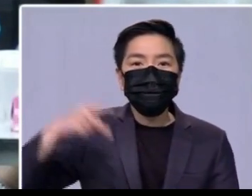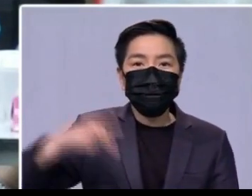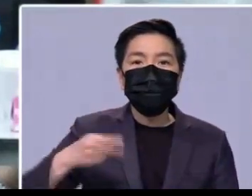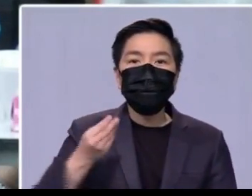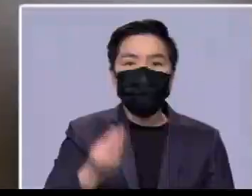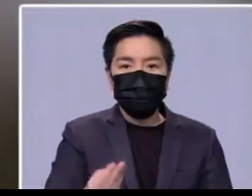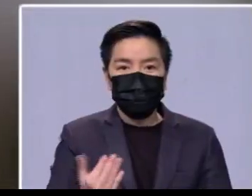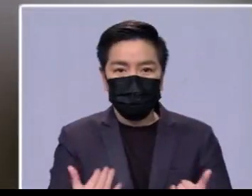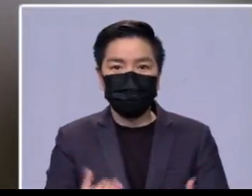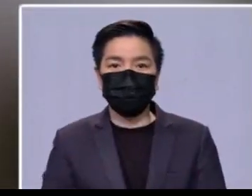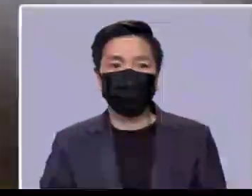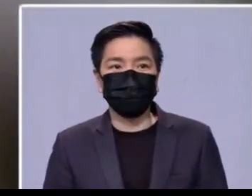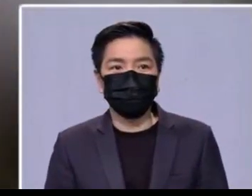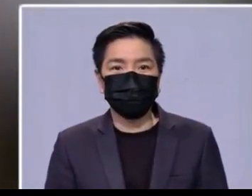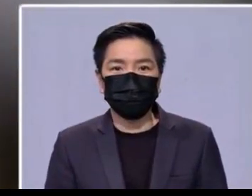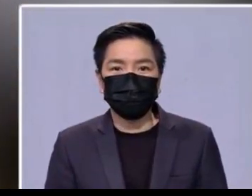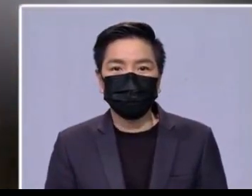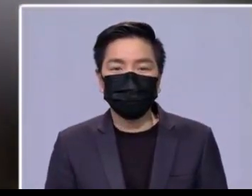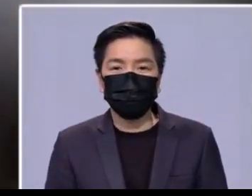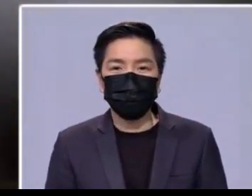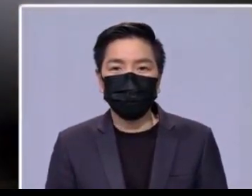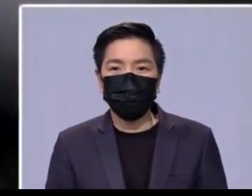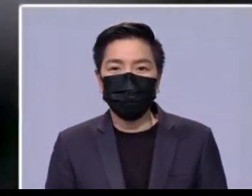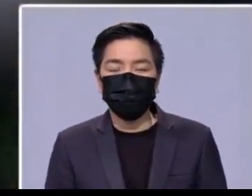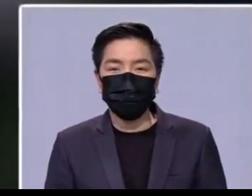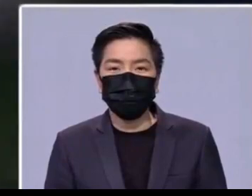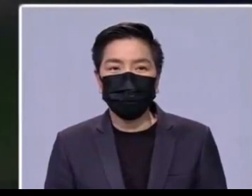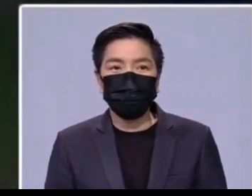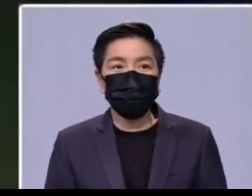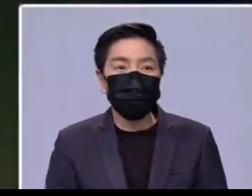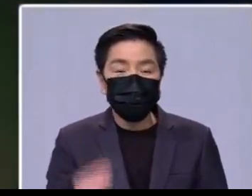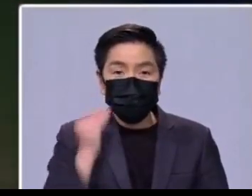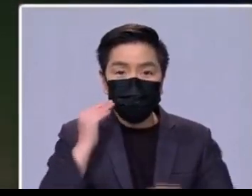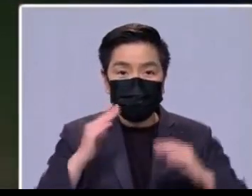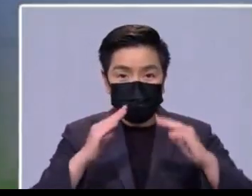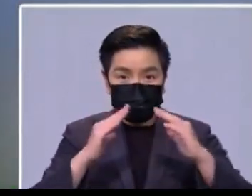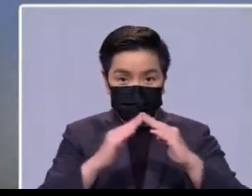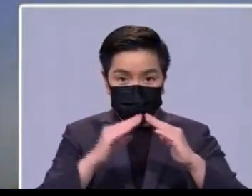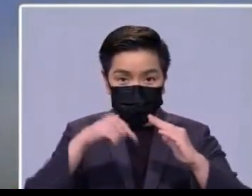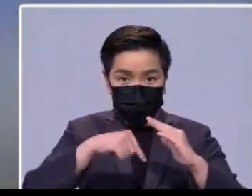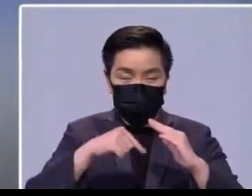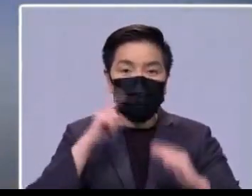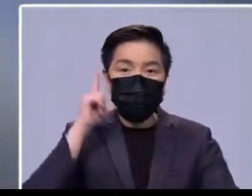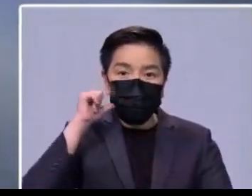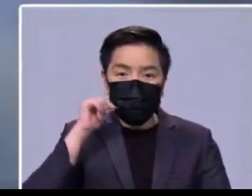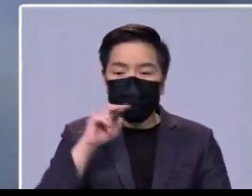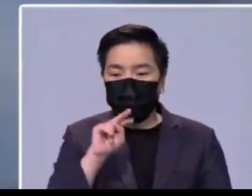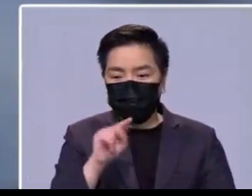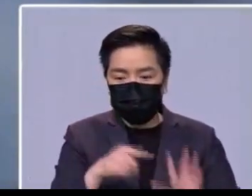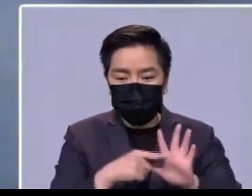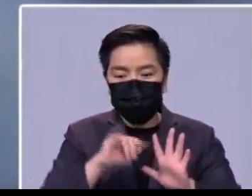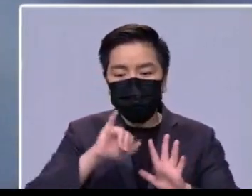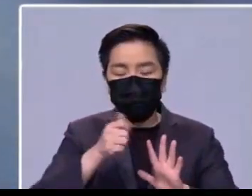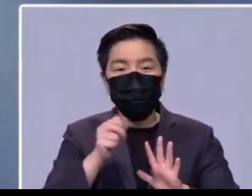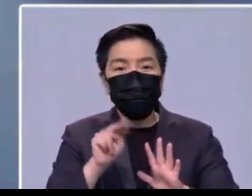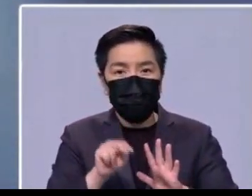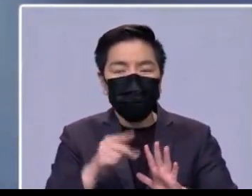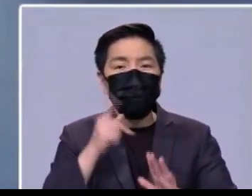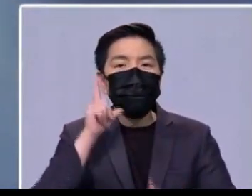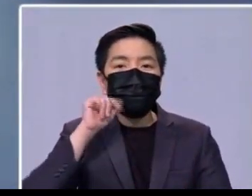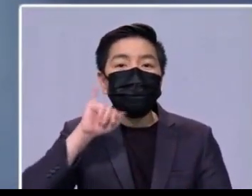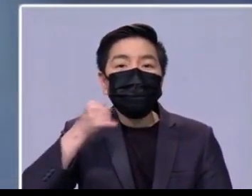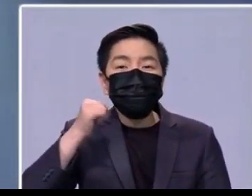ในวันนี้อย่างที่บ้านแม่แจ๊ะนะครับตำบลแม่นาจออำเภอแม่แจ่มจังหวัดเชียงใหม่ซึ่ง